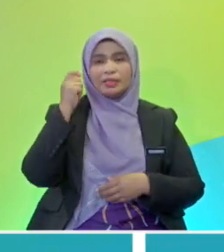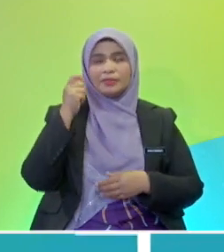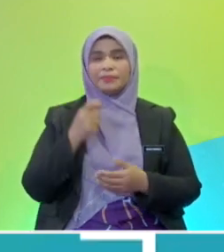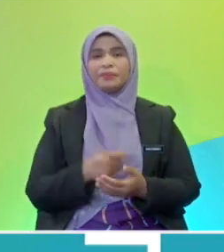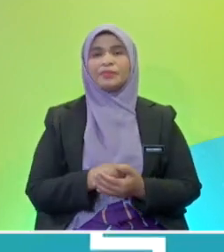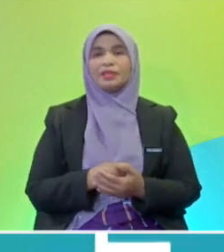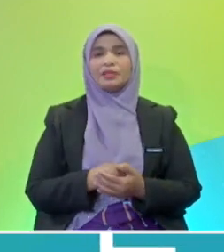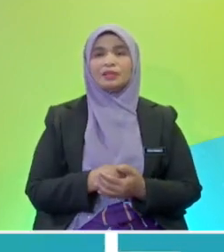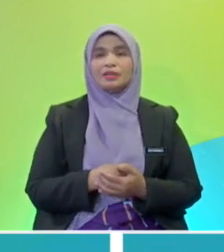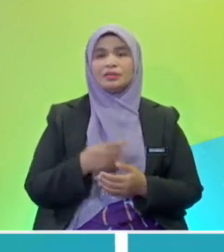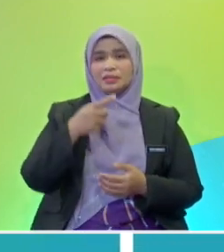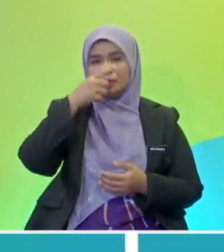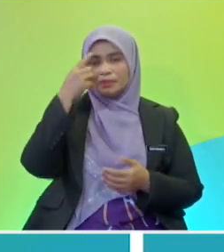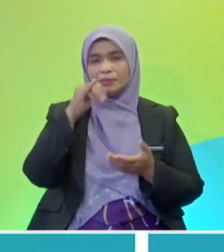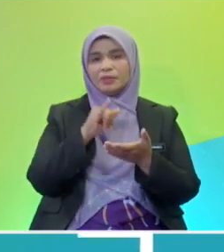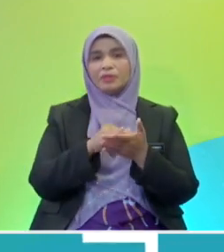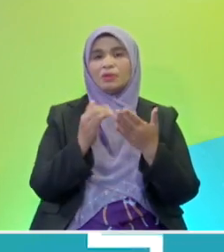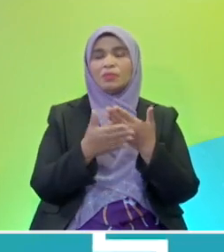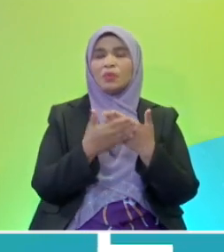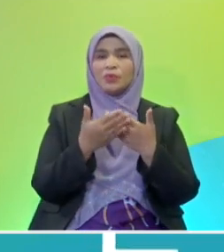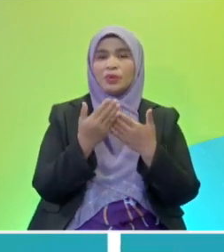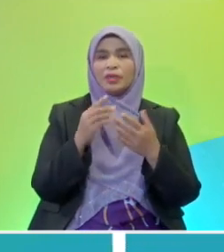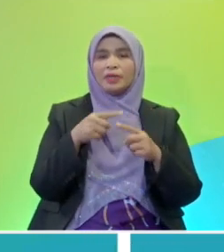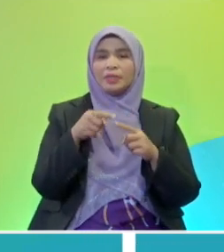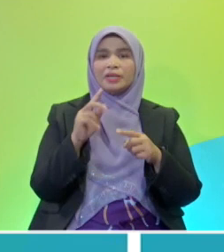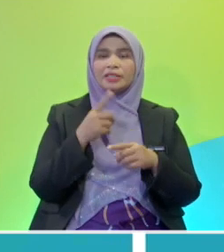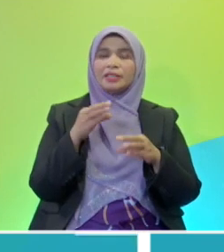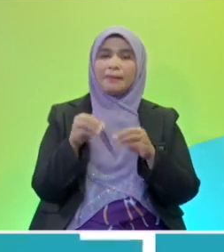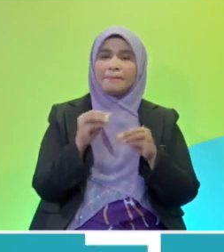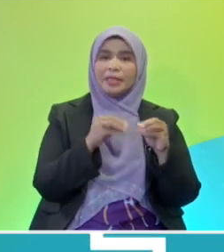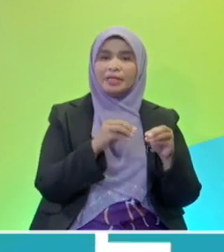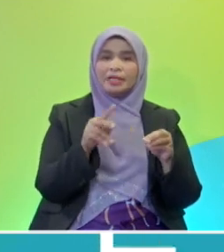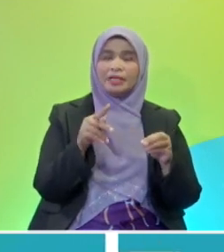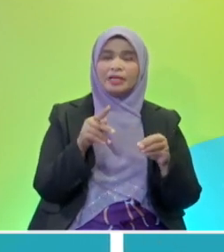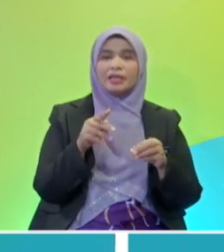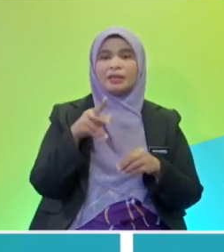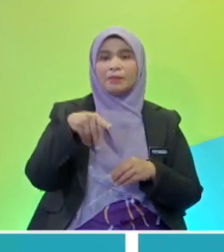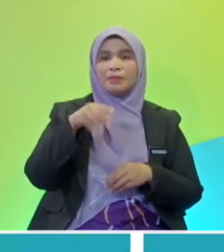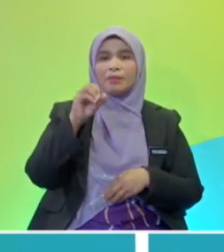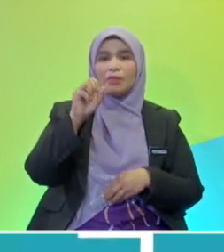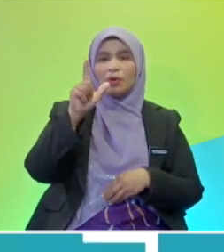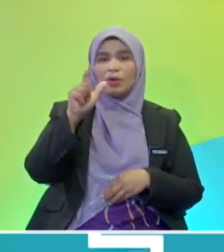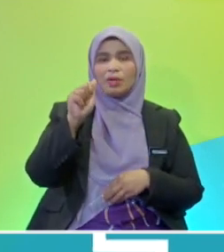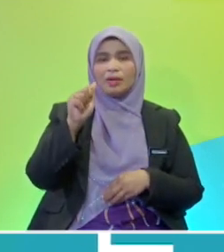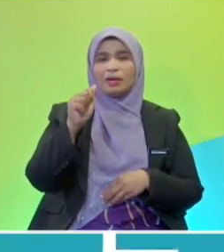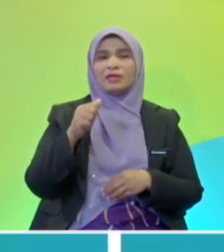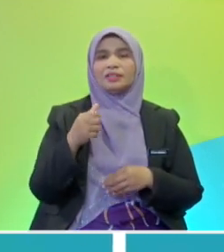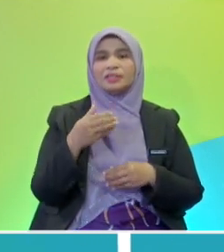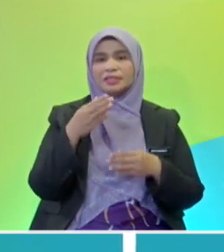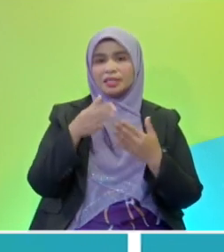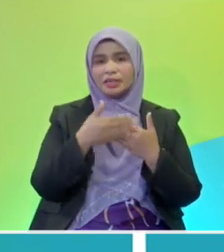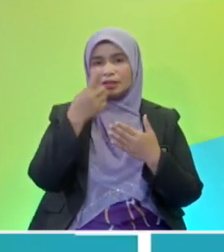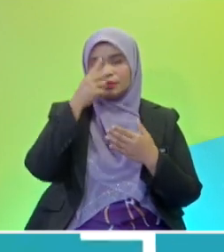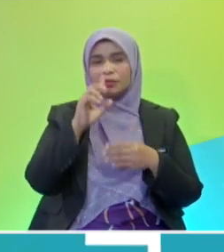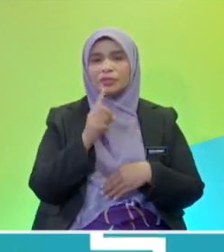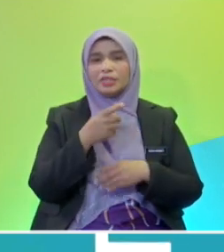mudahnya kita pindahkan pola jadi kita dah ada garisan kita follow saja ikut saja OK boleh tarik macam ni oke